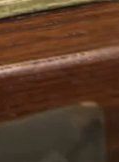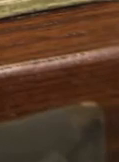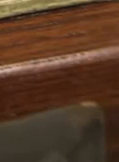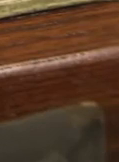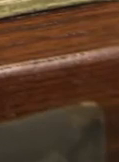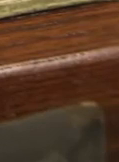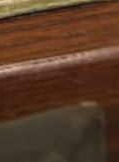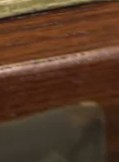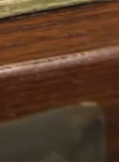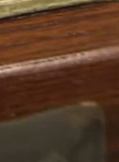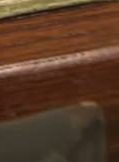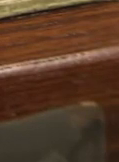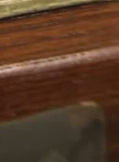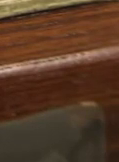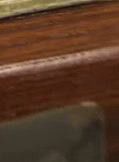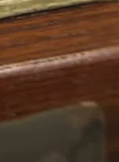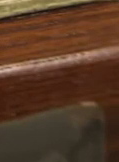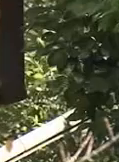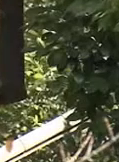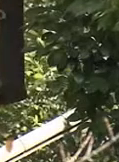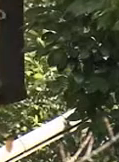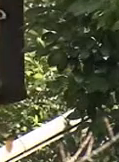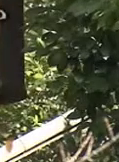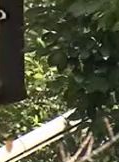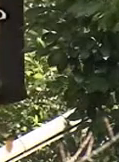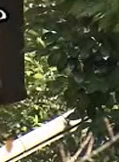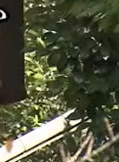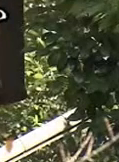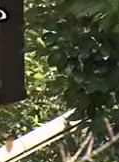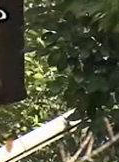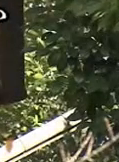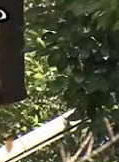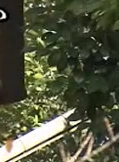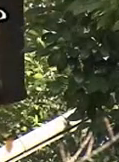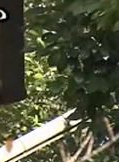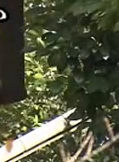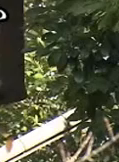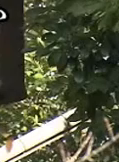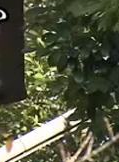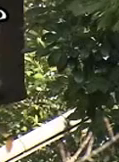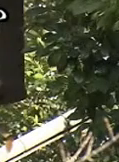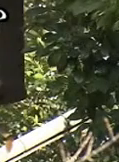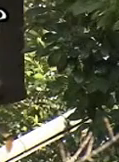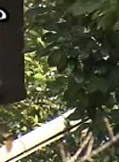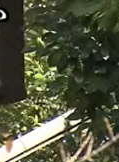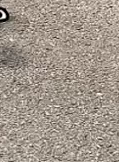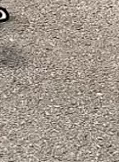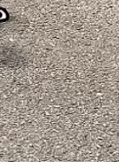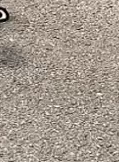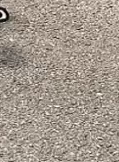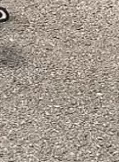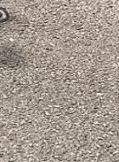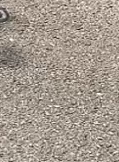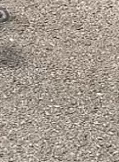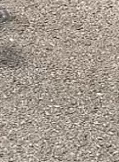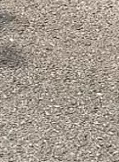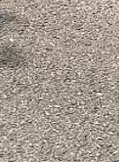々。歴史遺産の宝庫高槻を、あなたも一緒に歩いてみませんか。